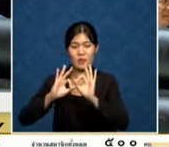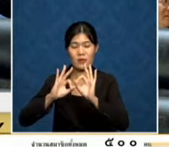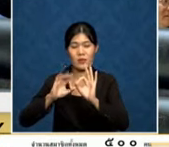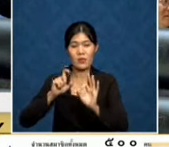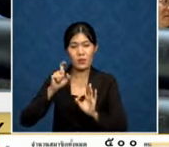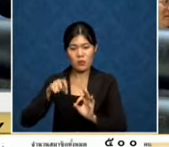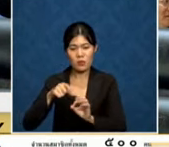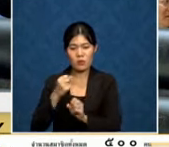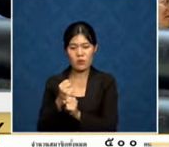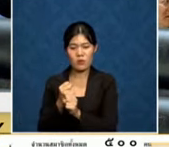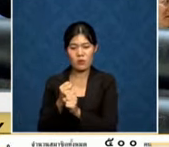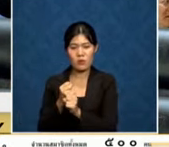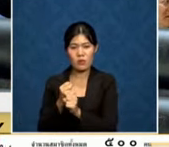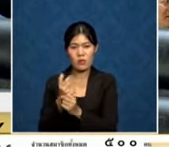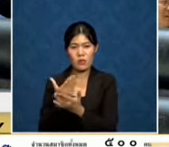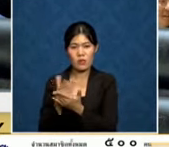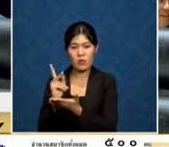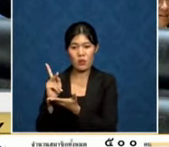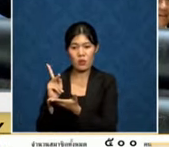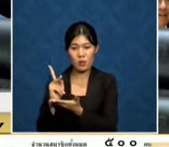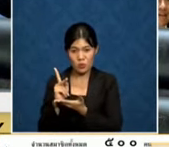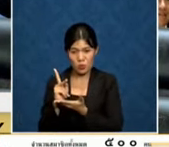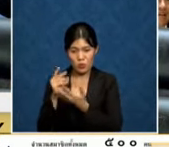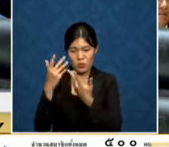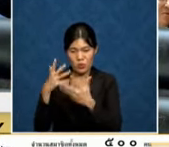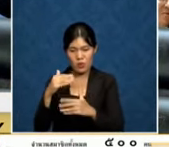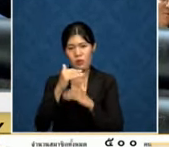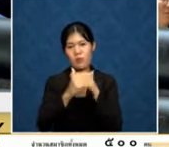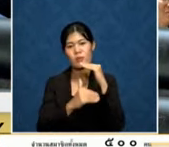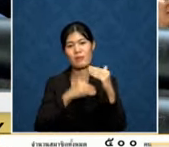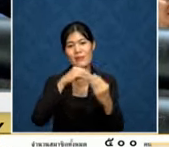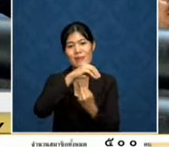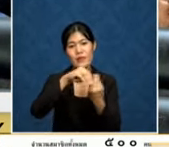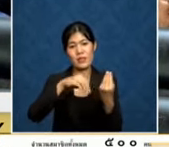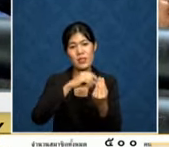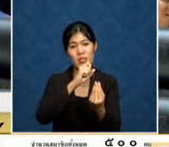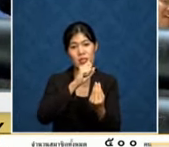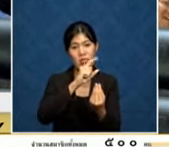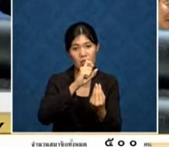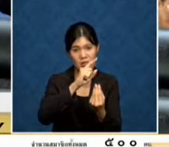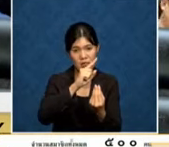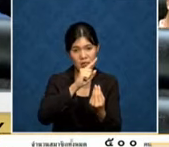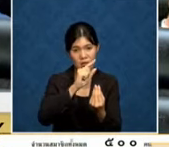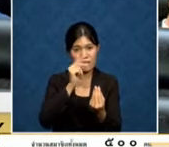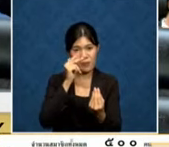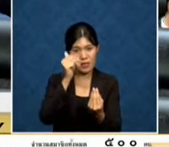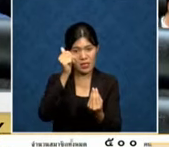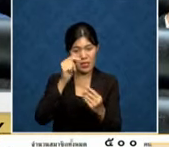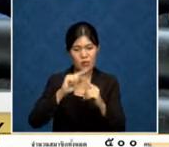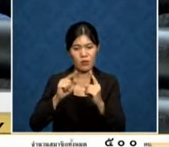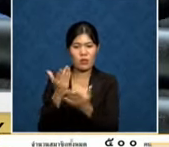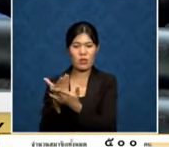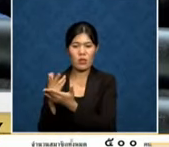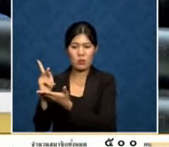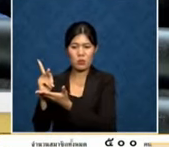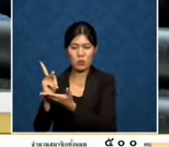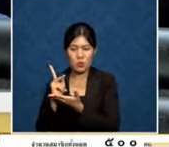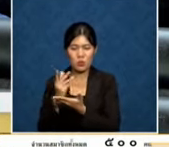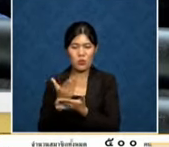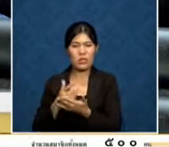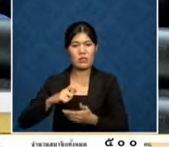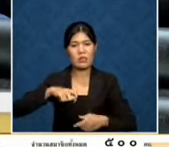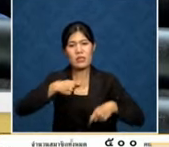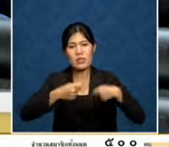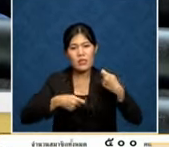ก่อหนี้เพื่อพัฒนาเศรษฐกิจเป็นหลักและไม่ควรก่อหนี้เพื่อมาใช้จ่ายในงบ